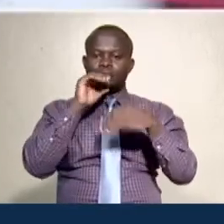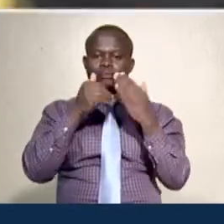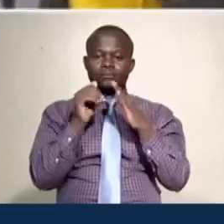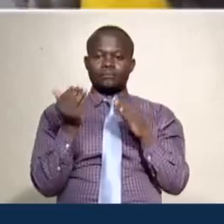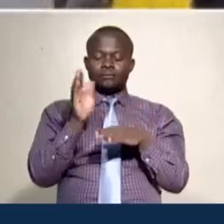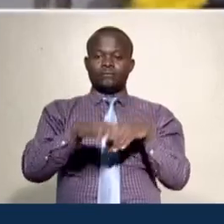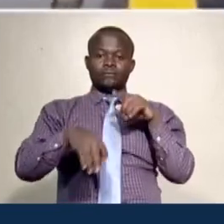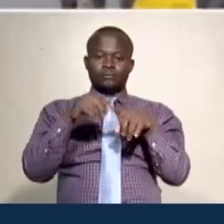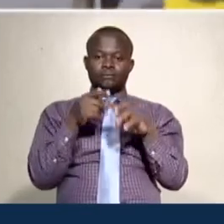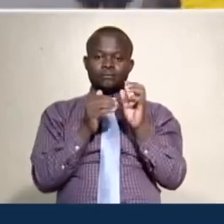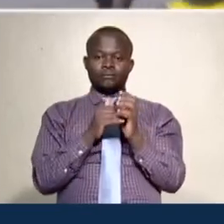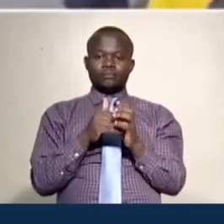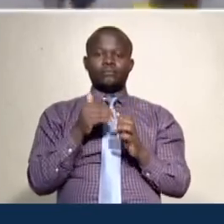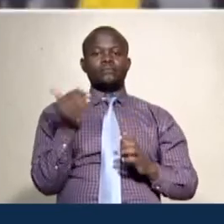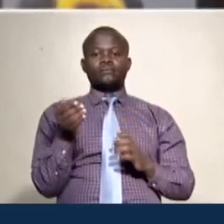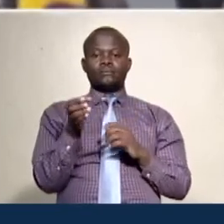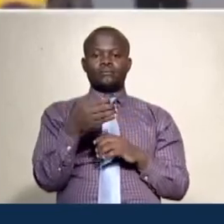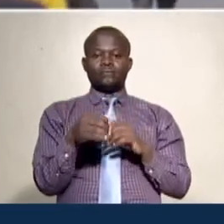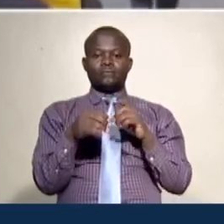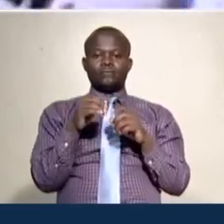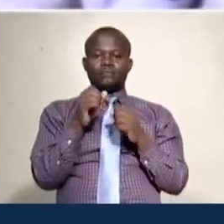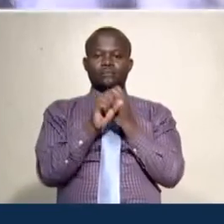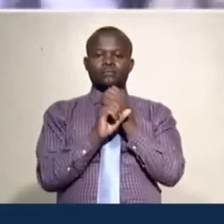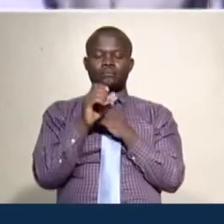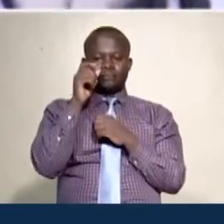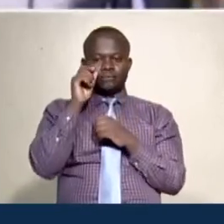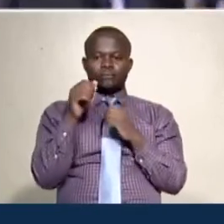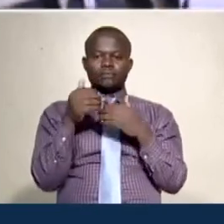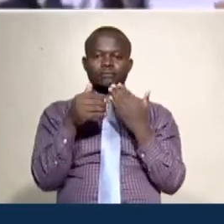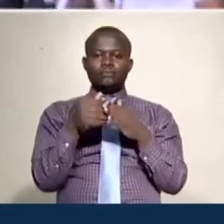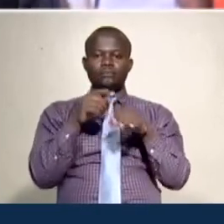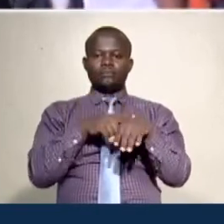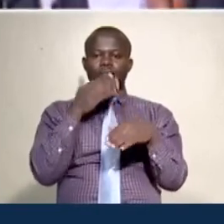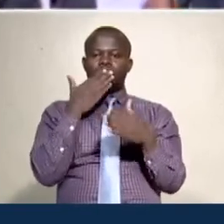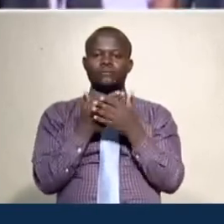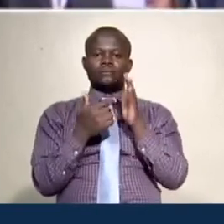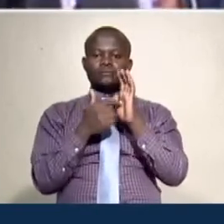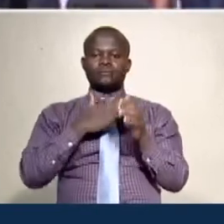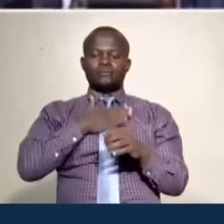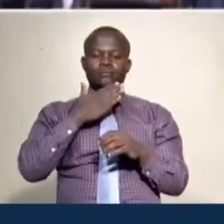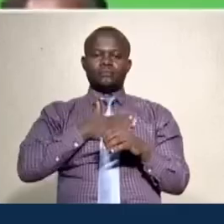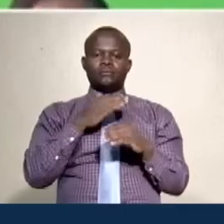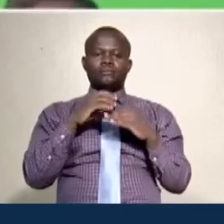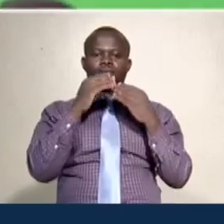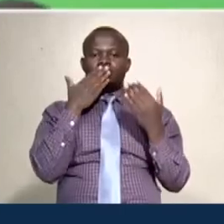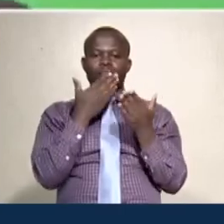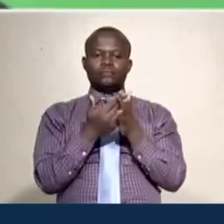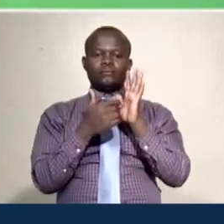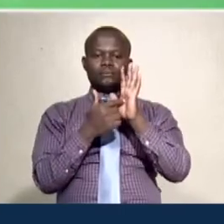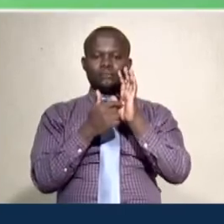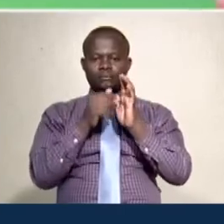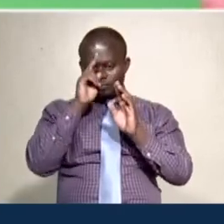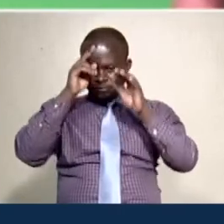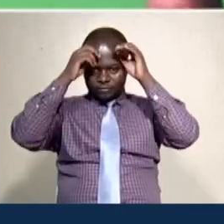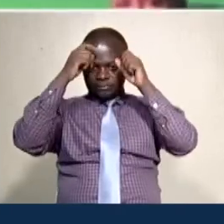gutahukana intsinzi n'abatwaye ibikombe bavuga ko imikino y'umurenge Kagame Cup ari umwanya mwiza wo kugaragaza ibyishimo n'umusaruro w'imiyoborere myiza irangajwe imbere na Perezida